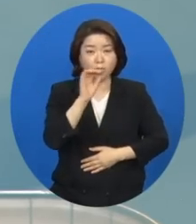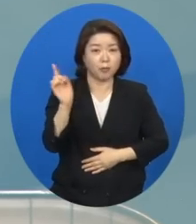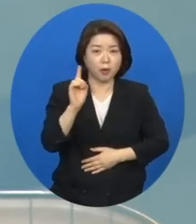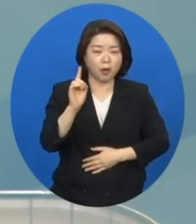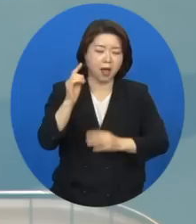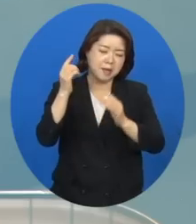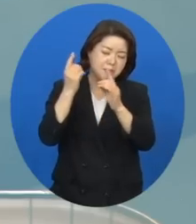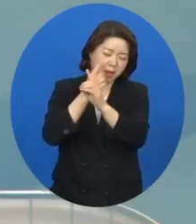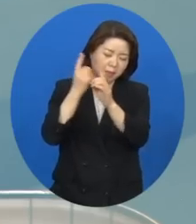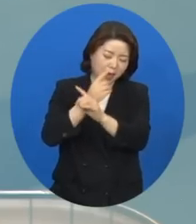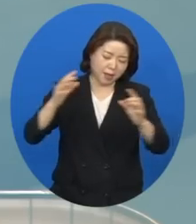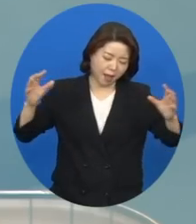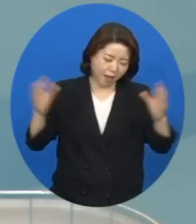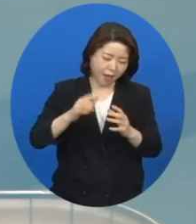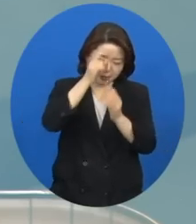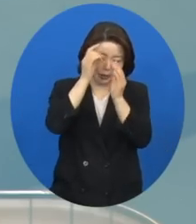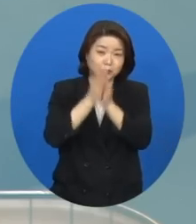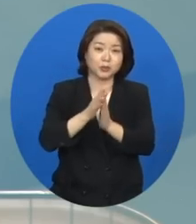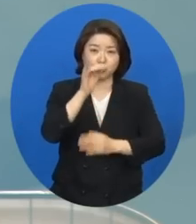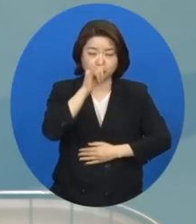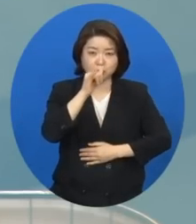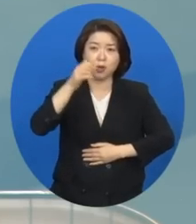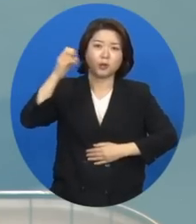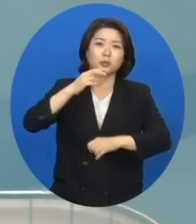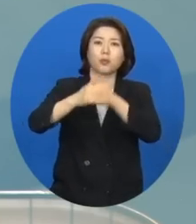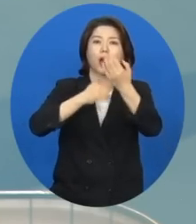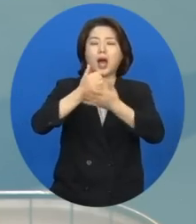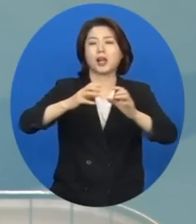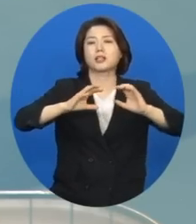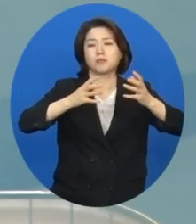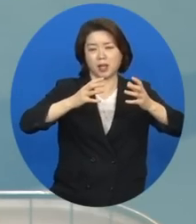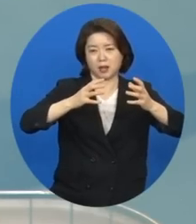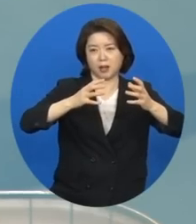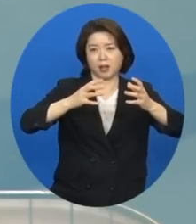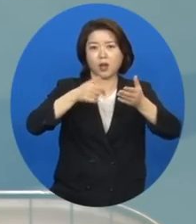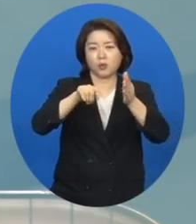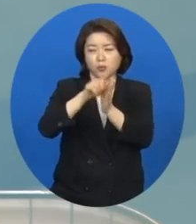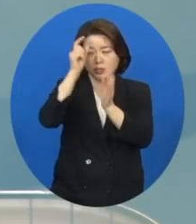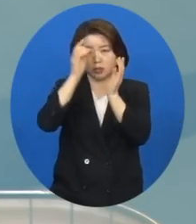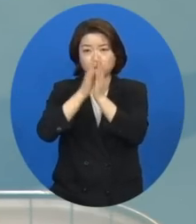기도를 통하여서 또 하나님 나라를 위해서 기도해요. 새벽부터